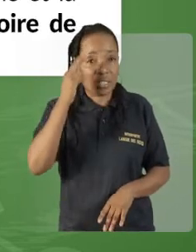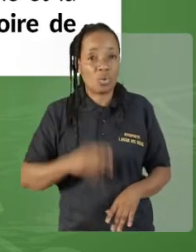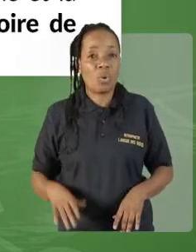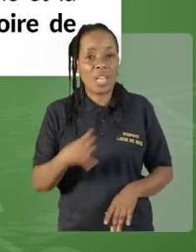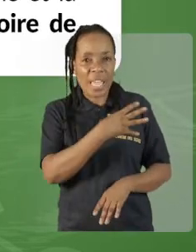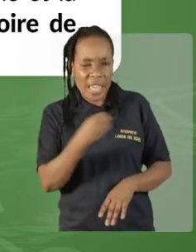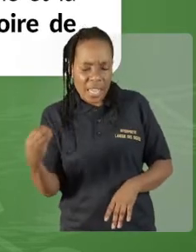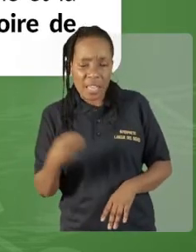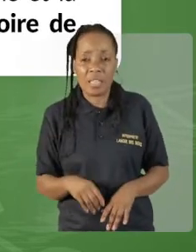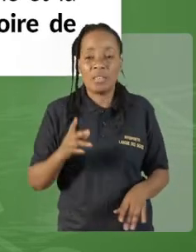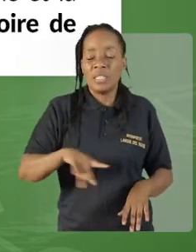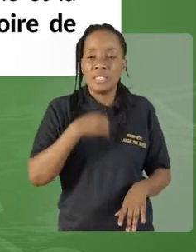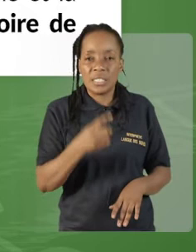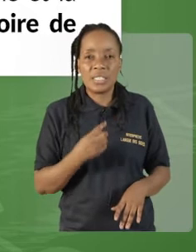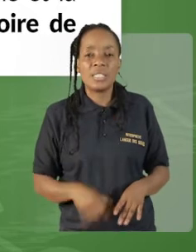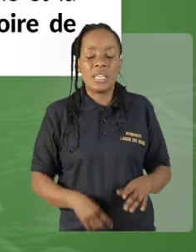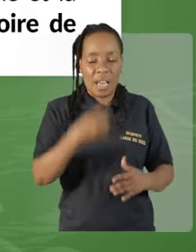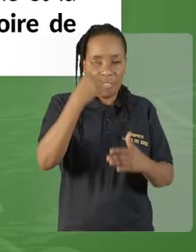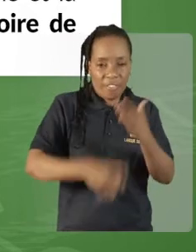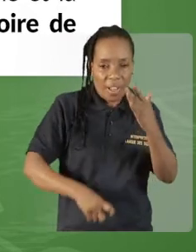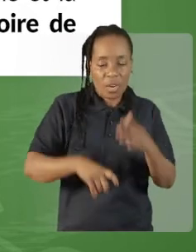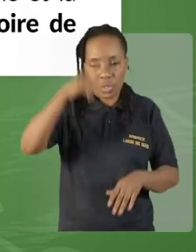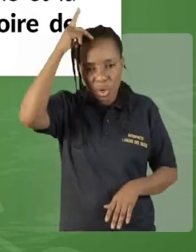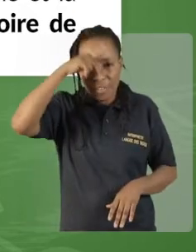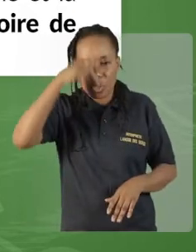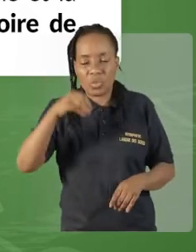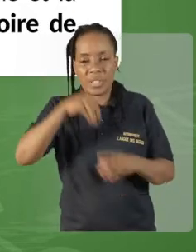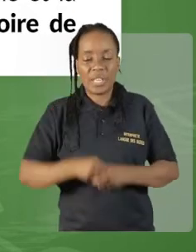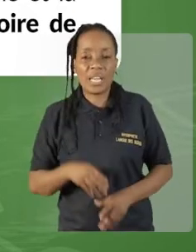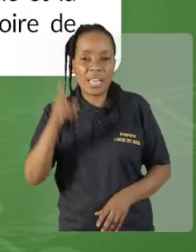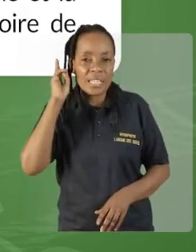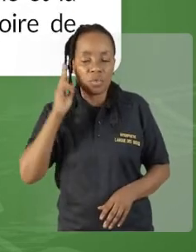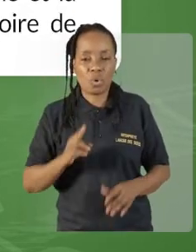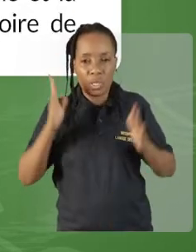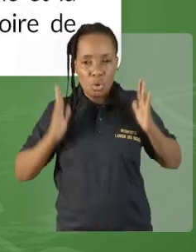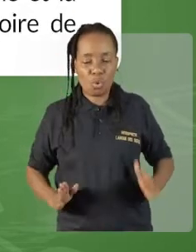la philosophie dans l'histoire de l'humanité.